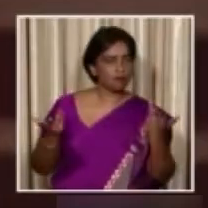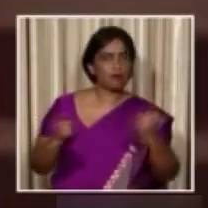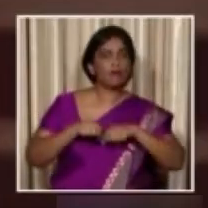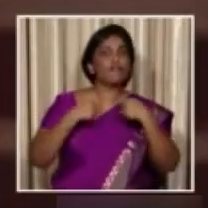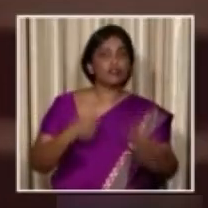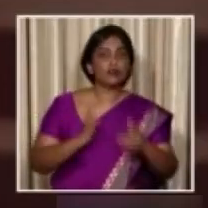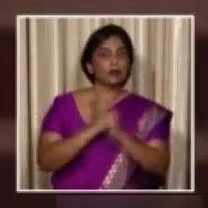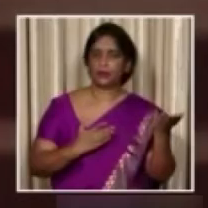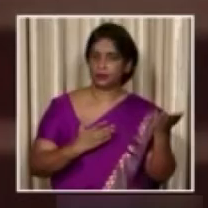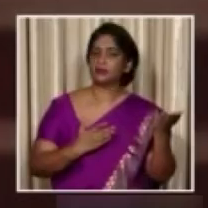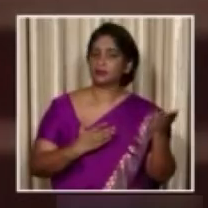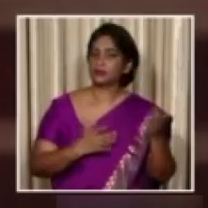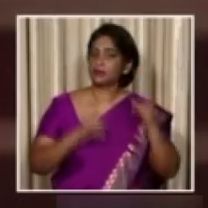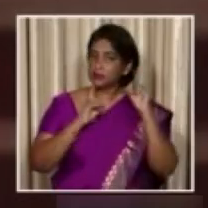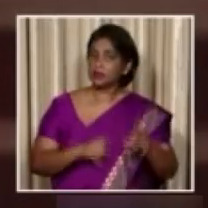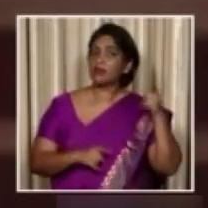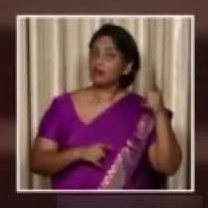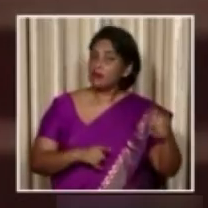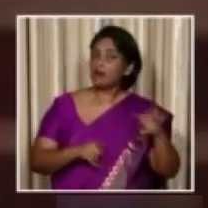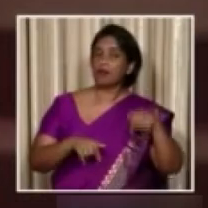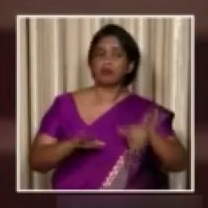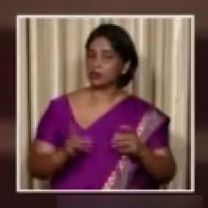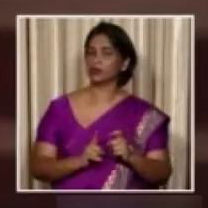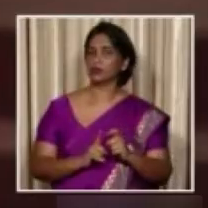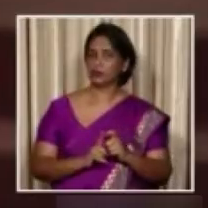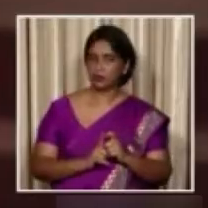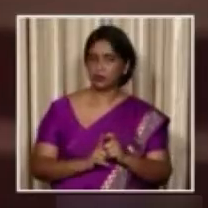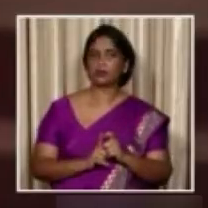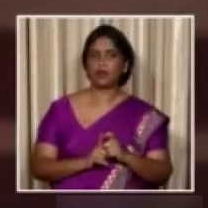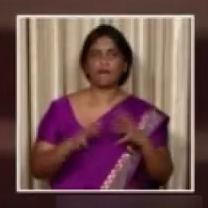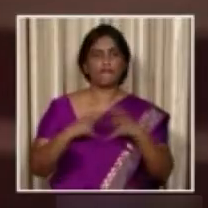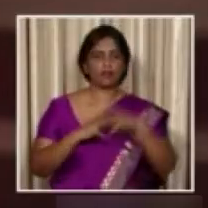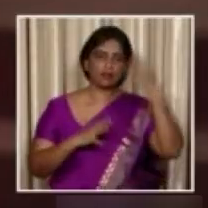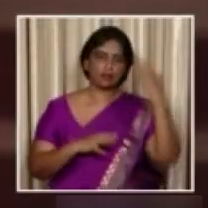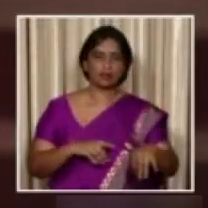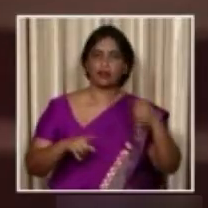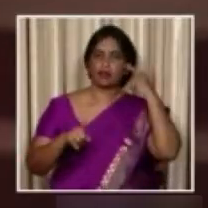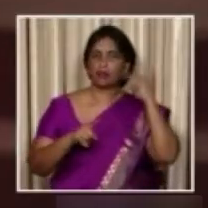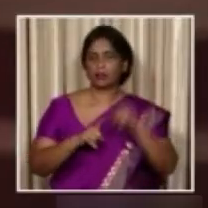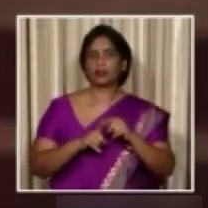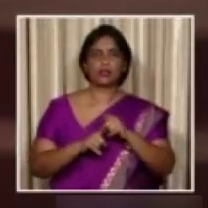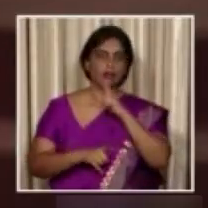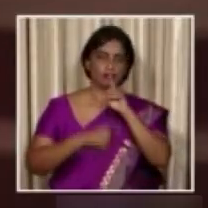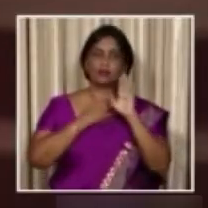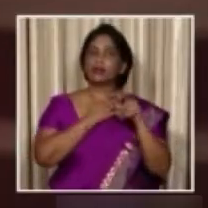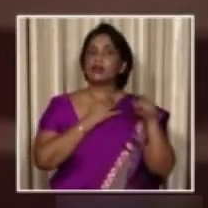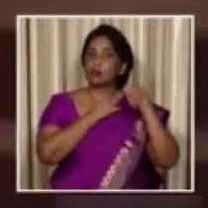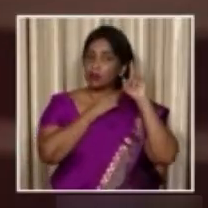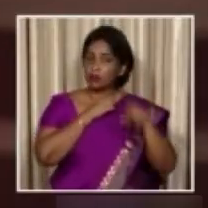කරේ පාතාලේ කුඩුකාරයෝ. උන් තමයි අද මේ රට පාලනය කරන්න හදන්නේ. වසන්ත මැරුණම අපි මේක ඇතුලේ කතා කරනවා. හැබැයි මේ